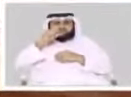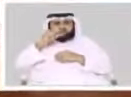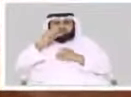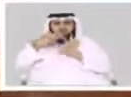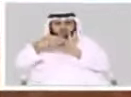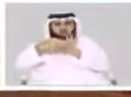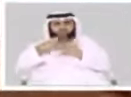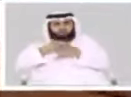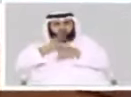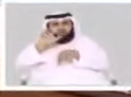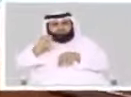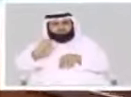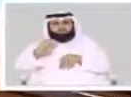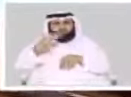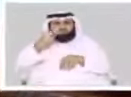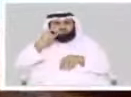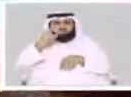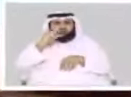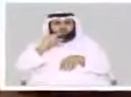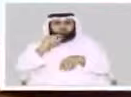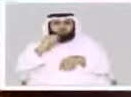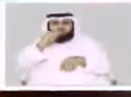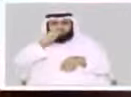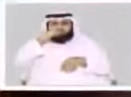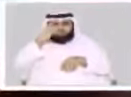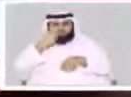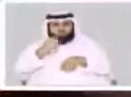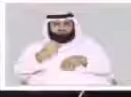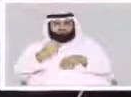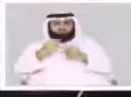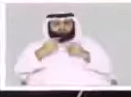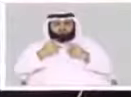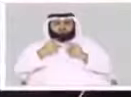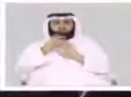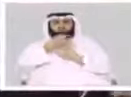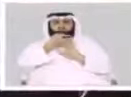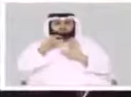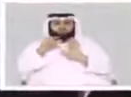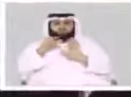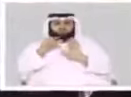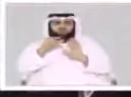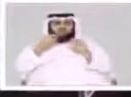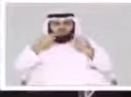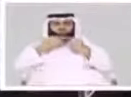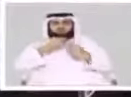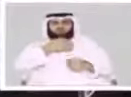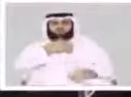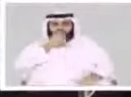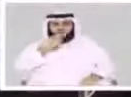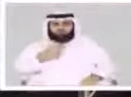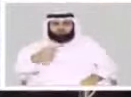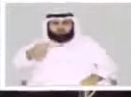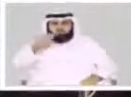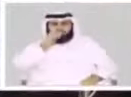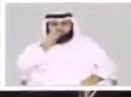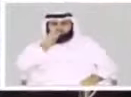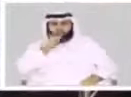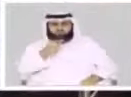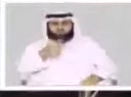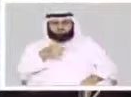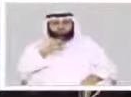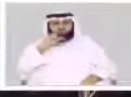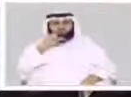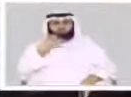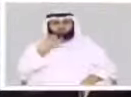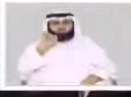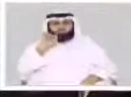العقل، ولذلك جاء تحريم الخمر في هذه السورة، يا أيها الذين آمنوا جميل. إنما الخمر والميسر والأنصاب